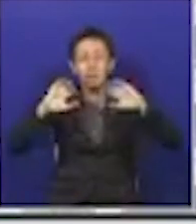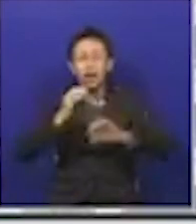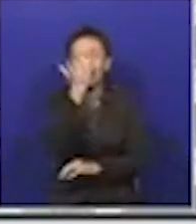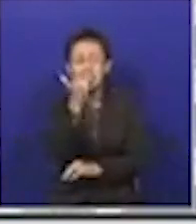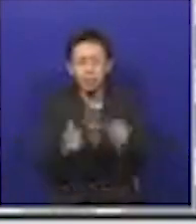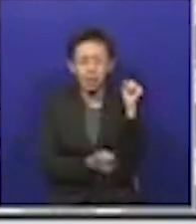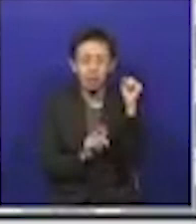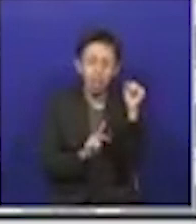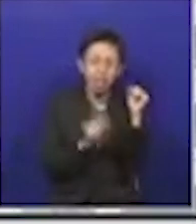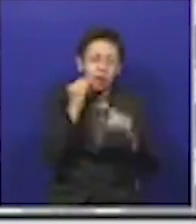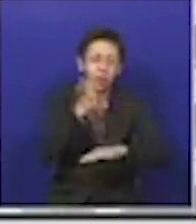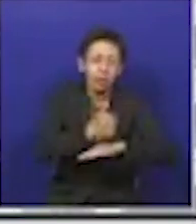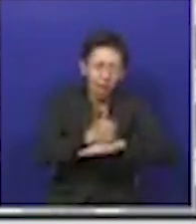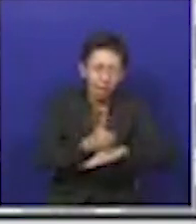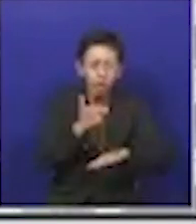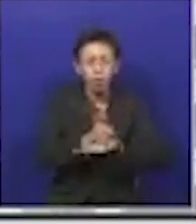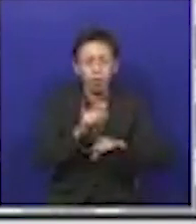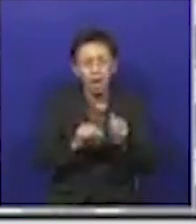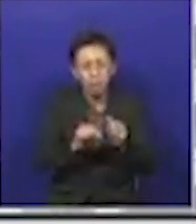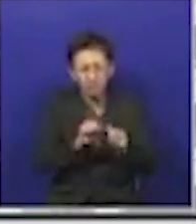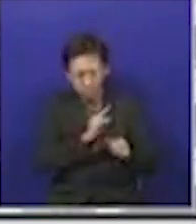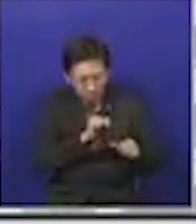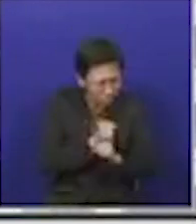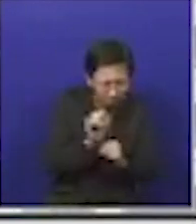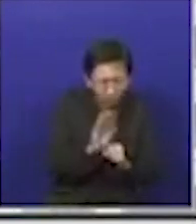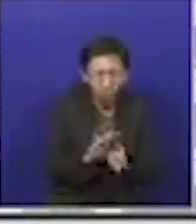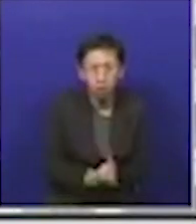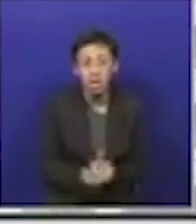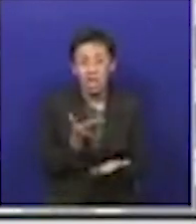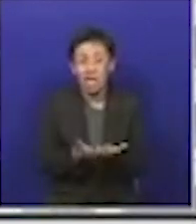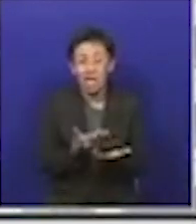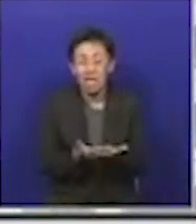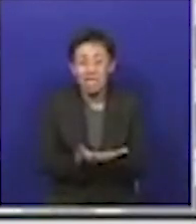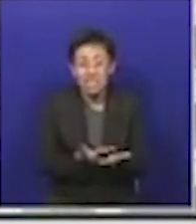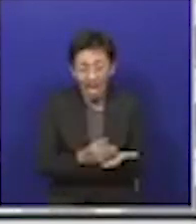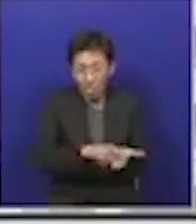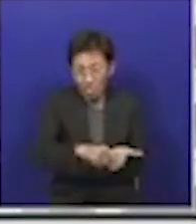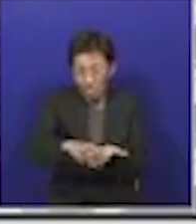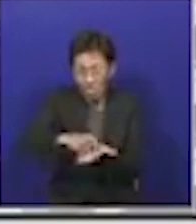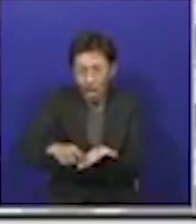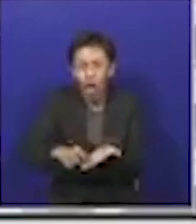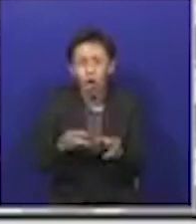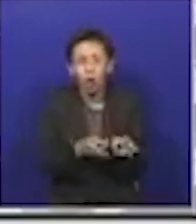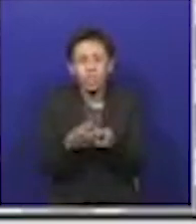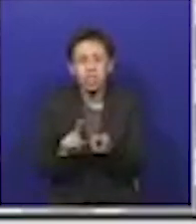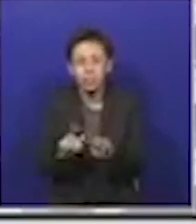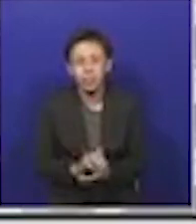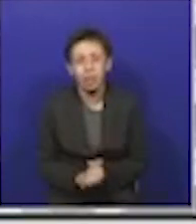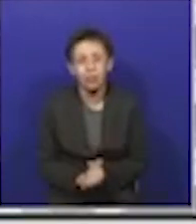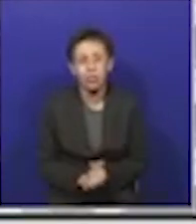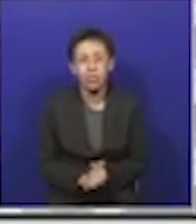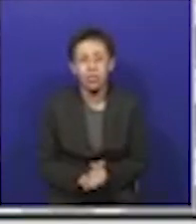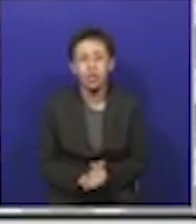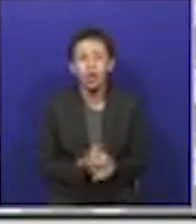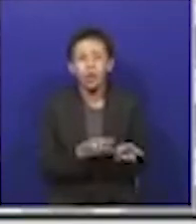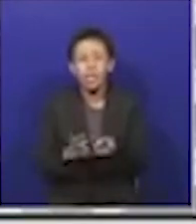ใช้ฮะนี่คือคำว่าแจกเงินยังโดนด่าบอกวิธีแจกเงินแบบแมนนวล